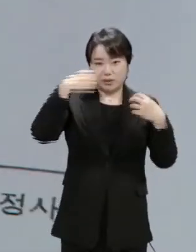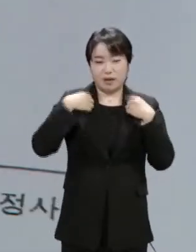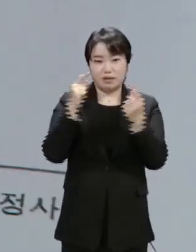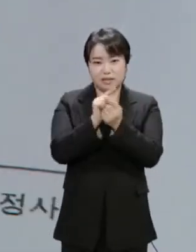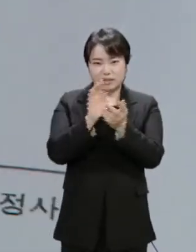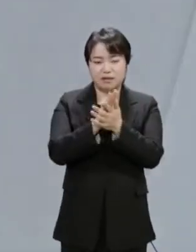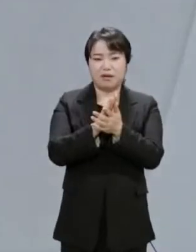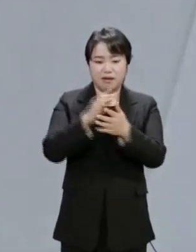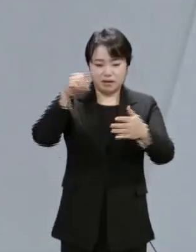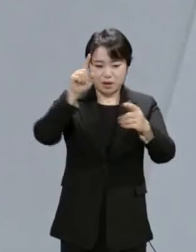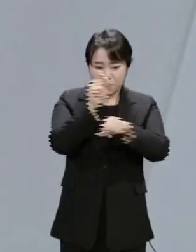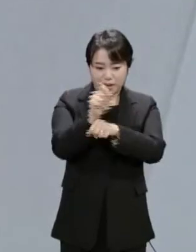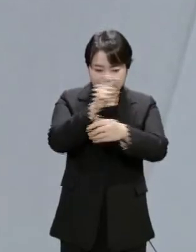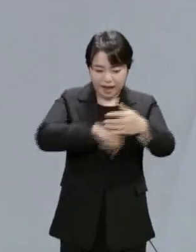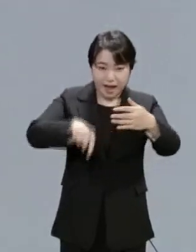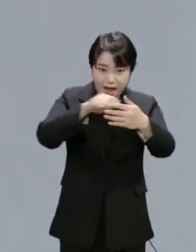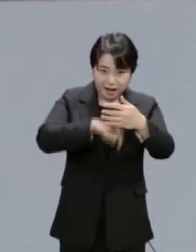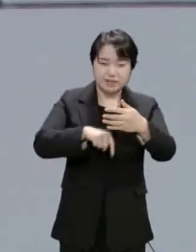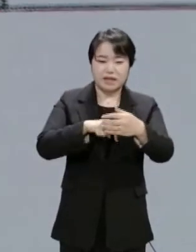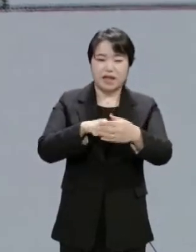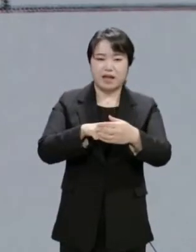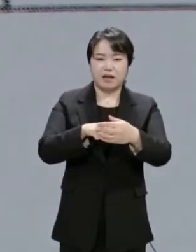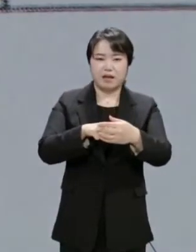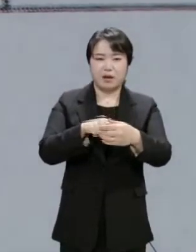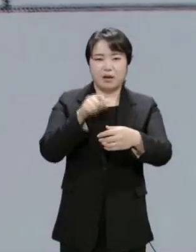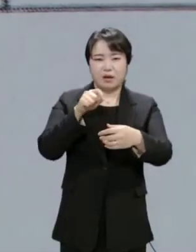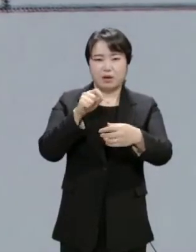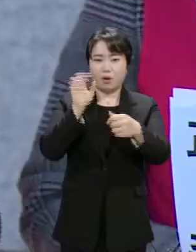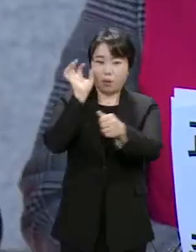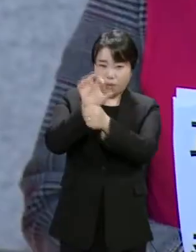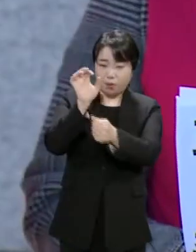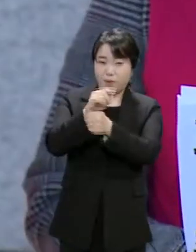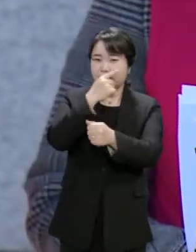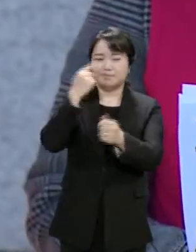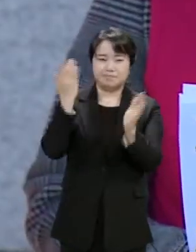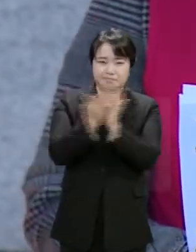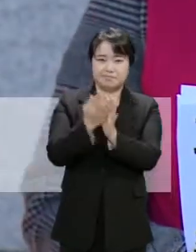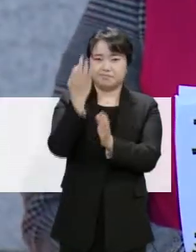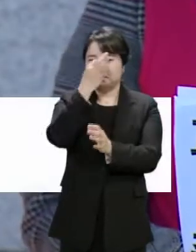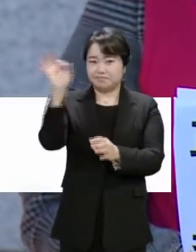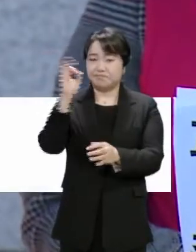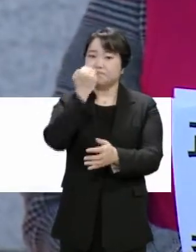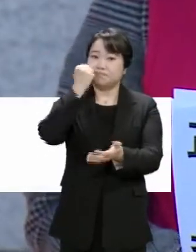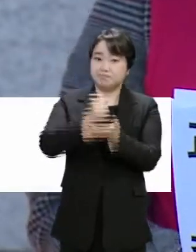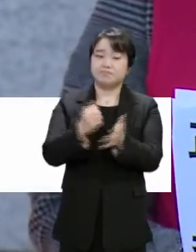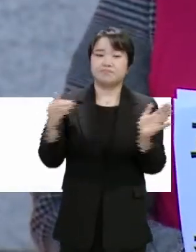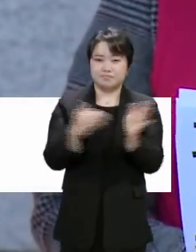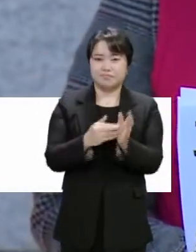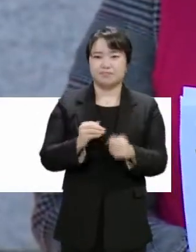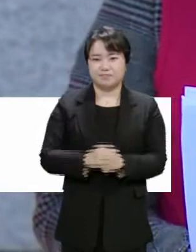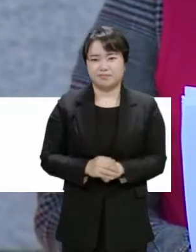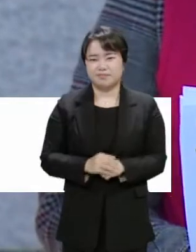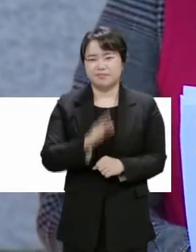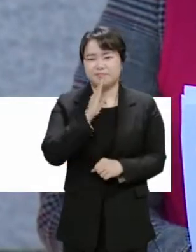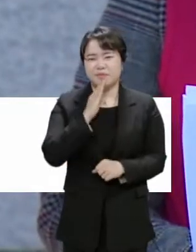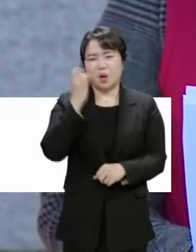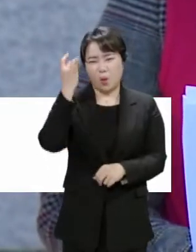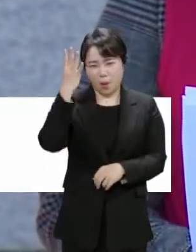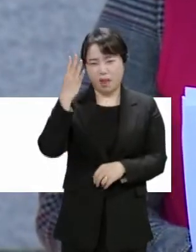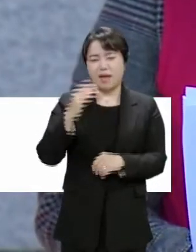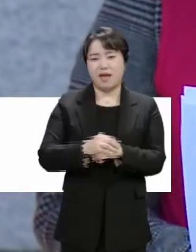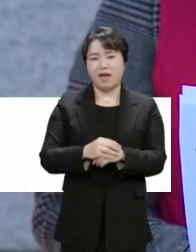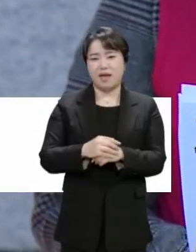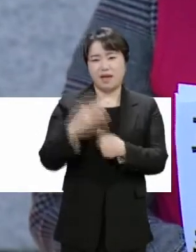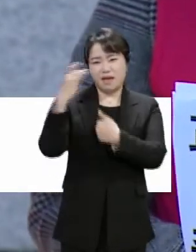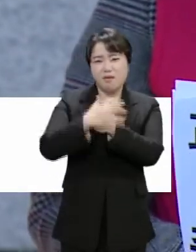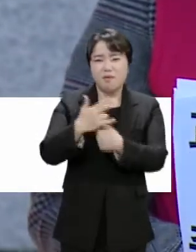직장 내 괴롭힘으로 인정을 받은 내용입니다. 원래 하지도 않는 일을 하도록 강요받고 사적인 괴롭힘까지